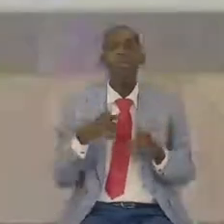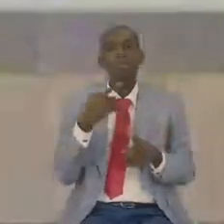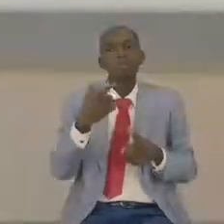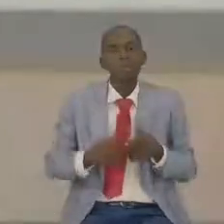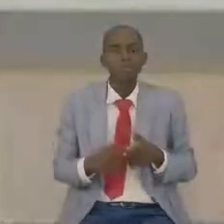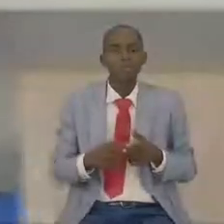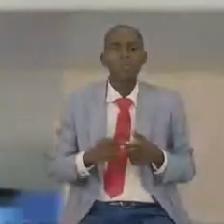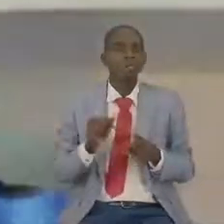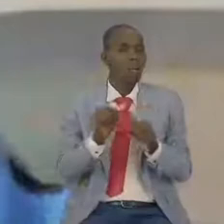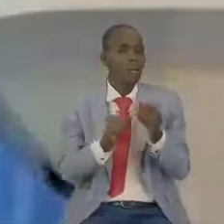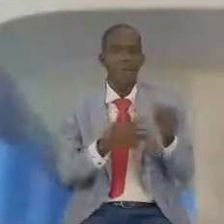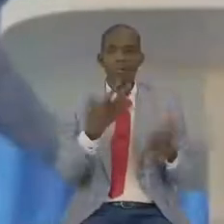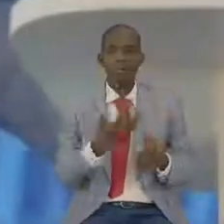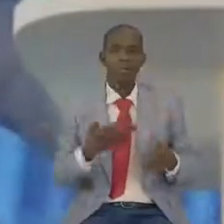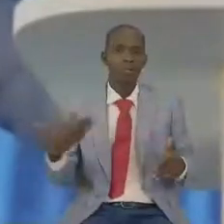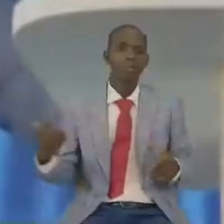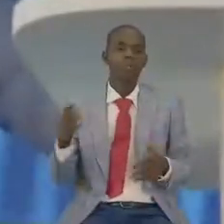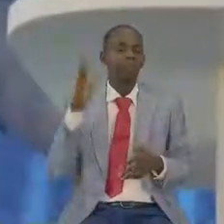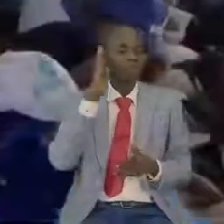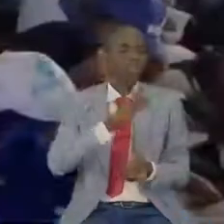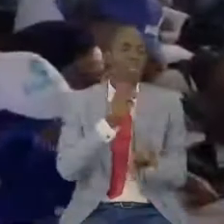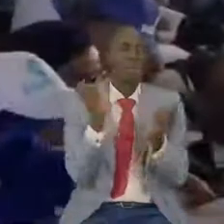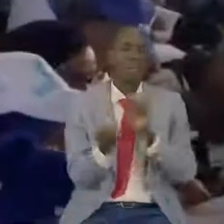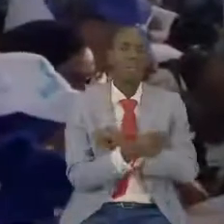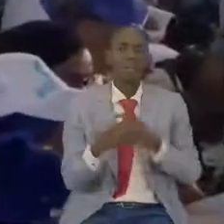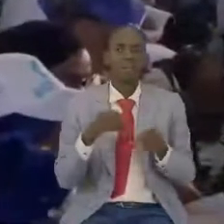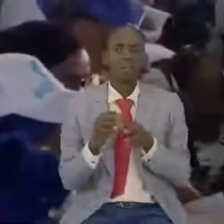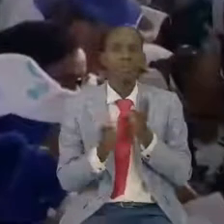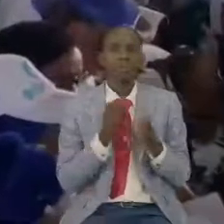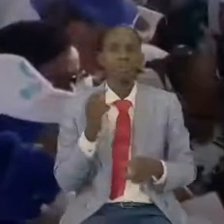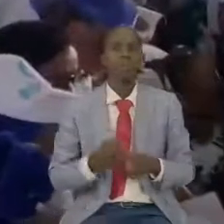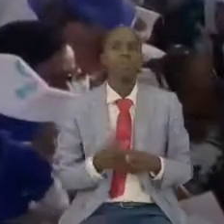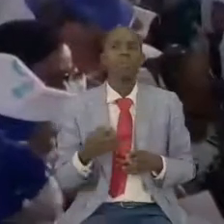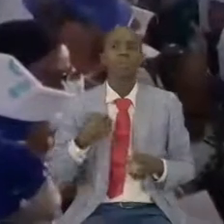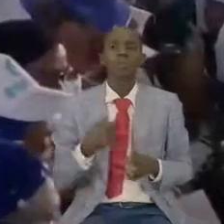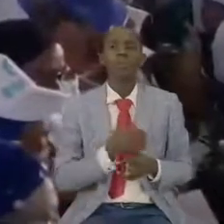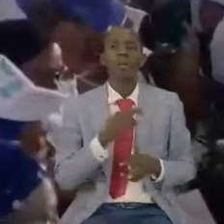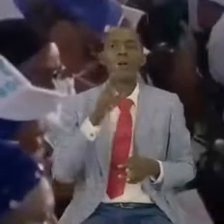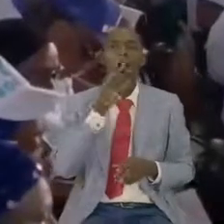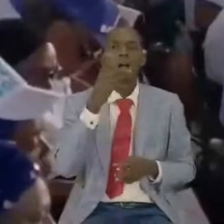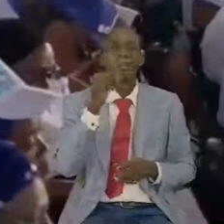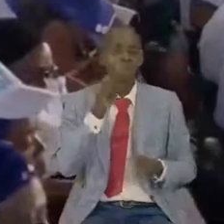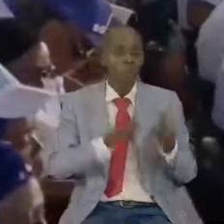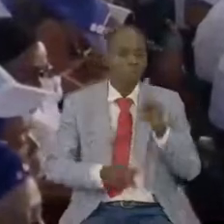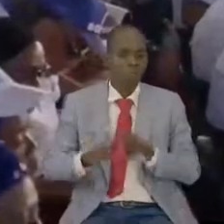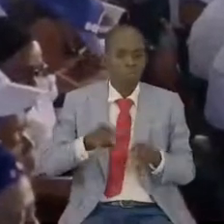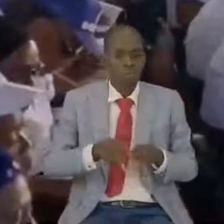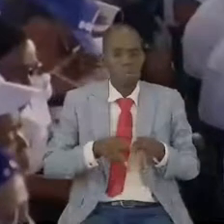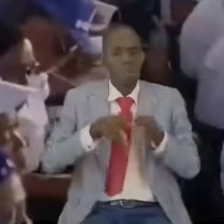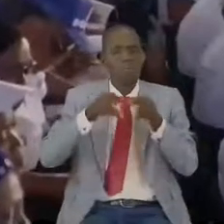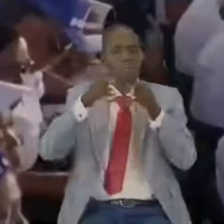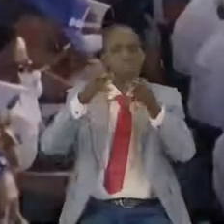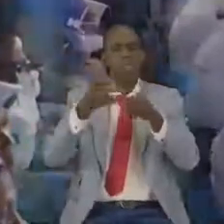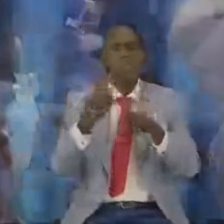cœur, tout ce qui va changer. C'est nous-mêmes qui retardons les